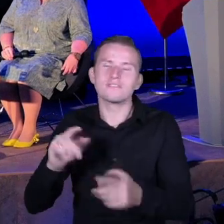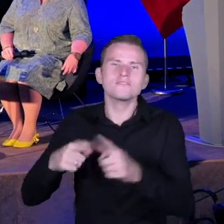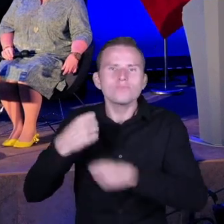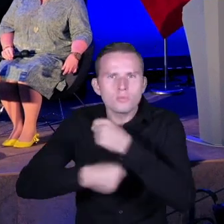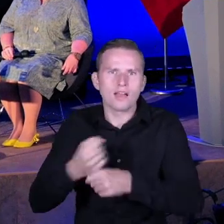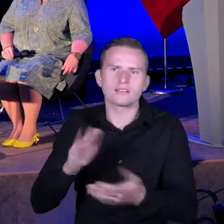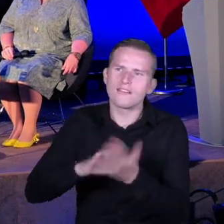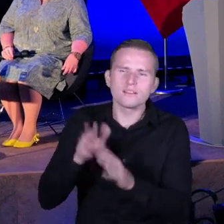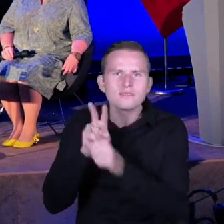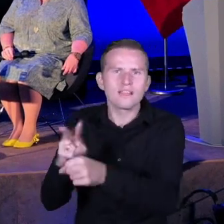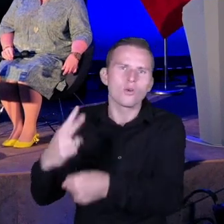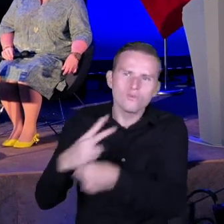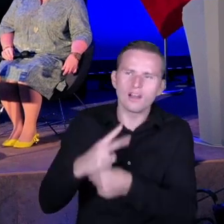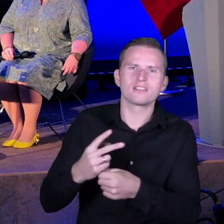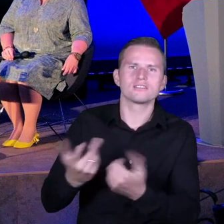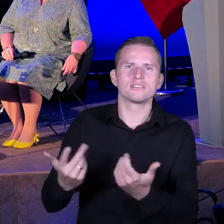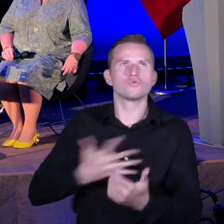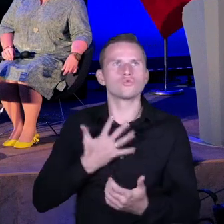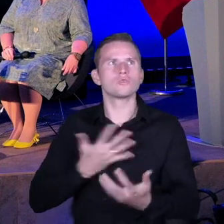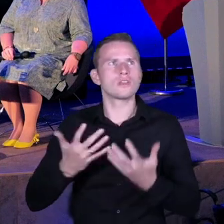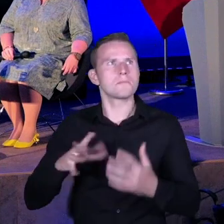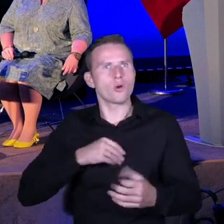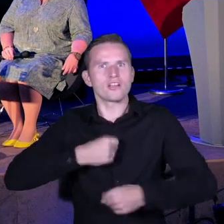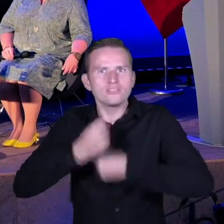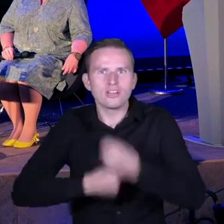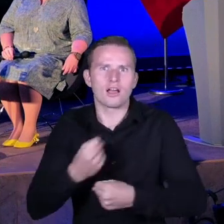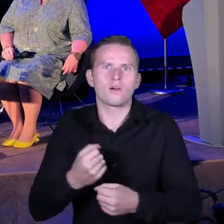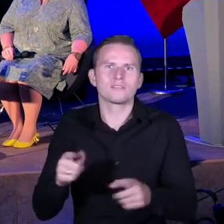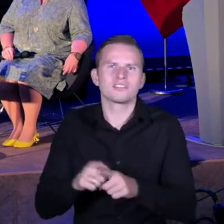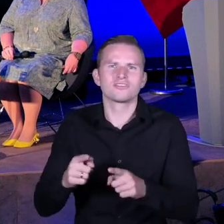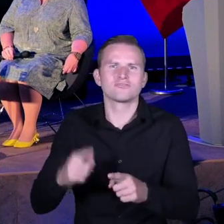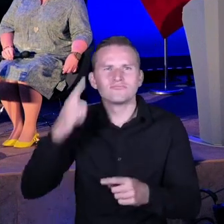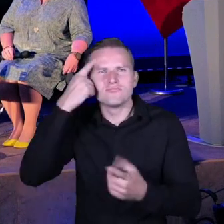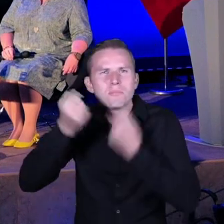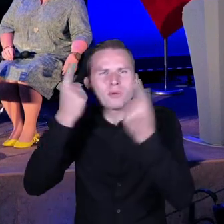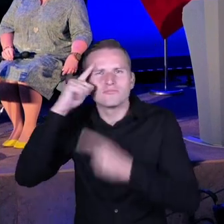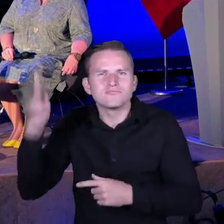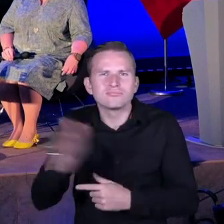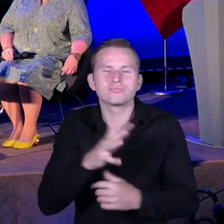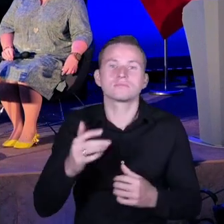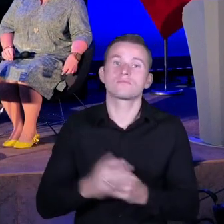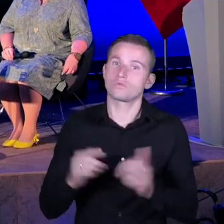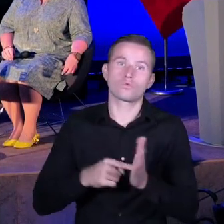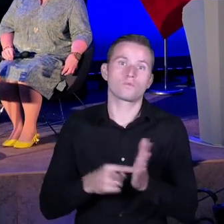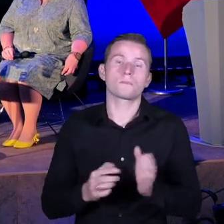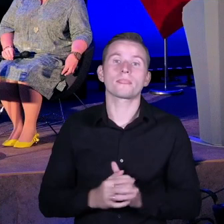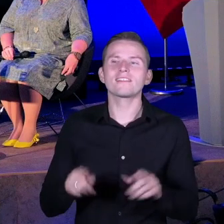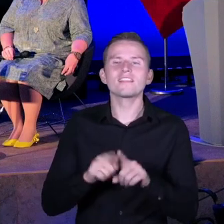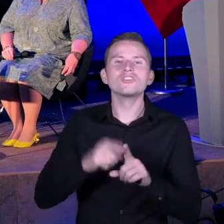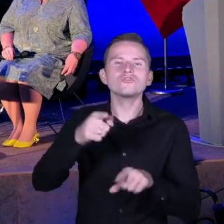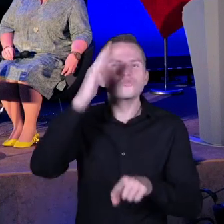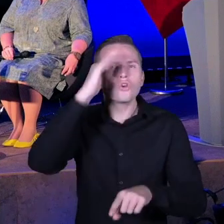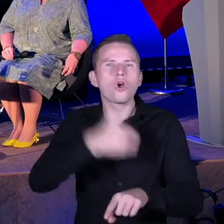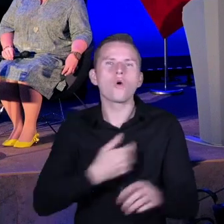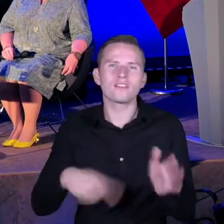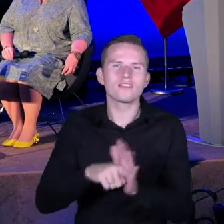sprawczości, o różnorodności. I też to, o czym powiedziałaś, pokazuje, że też szkoła dla innowatora i w twojej